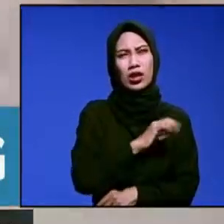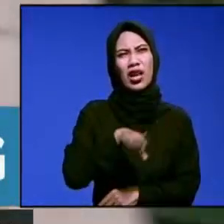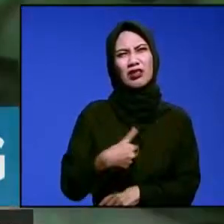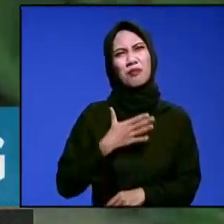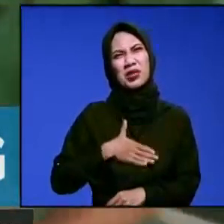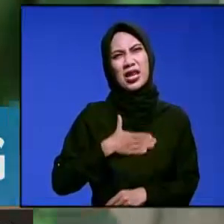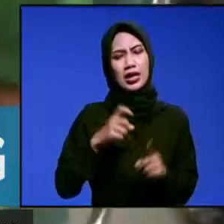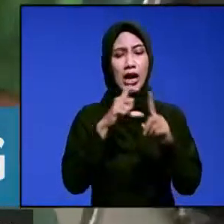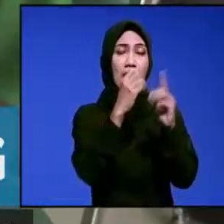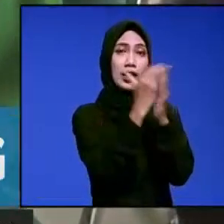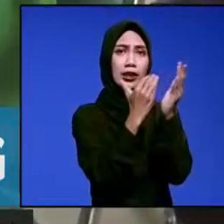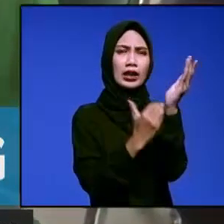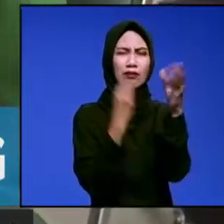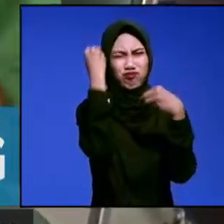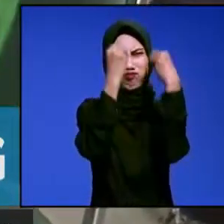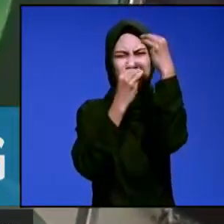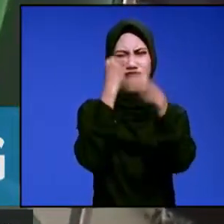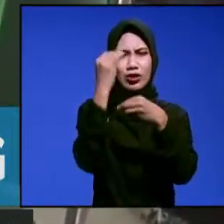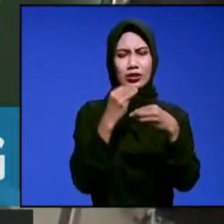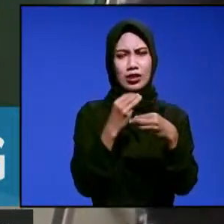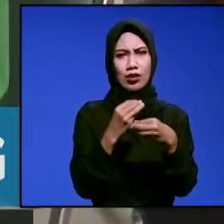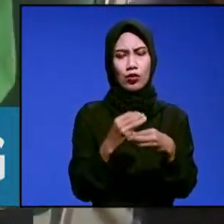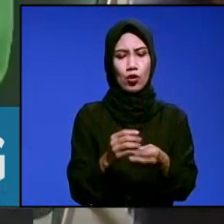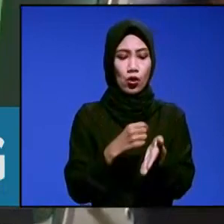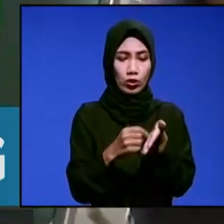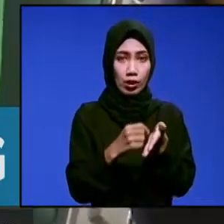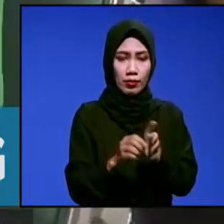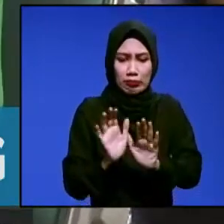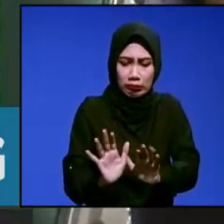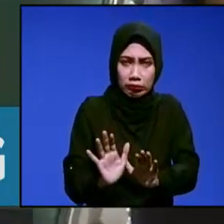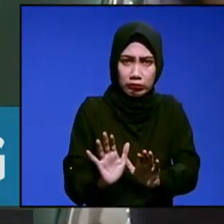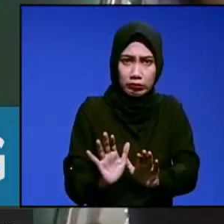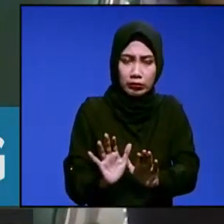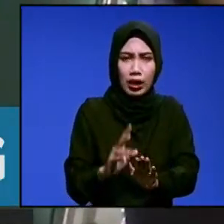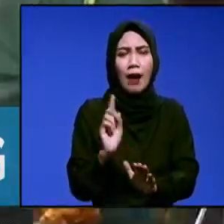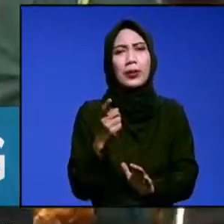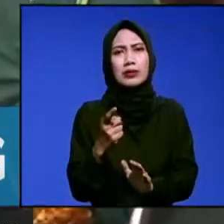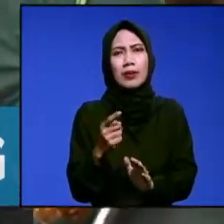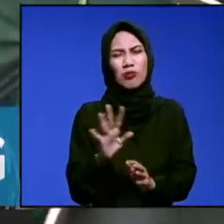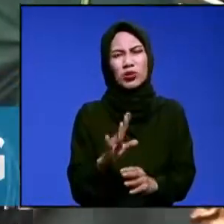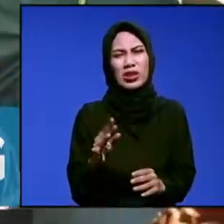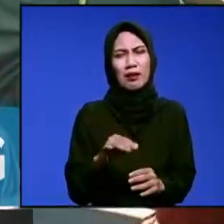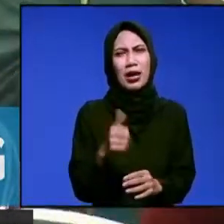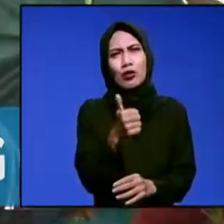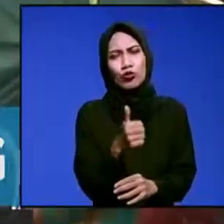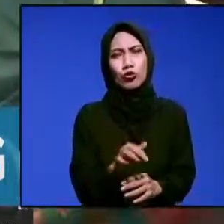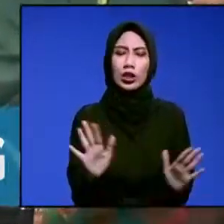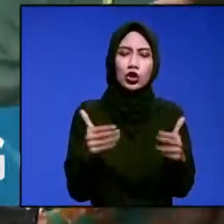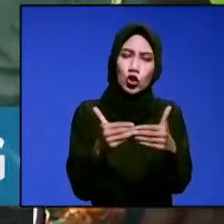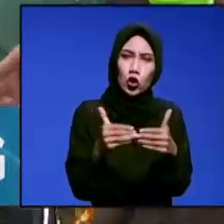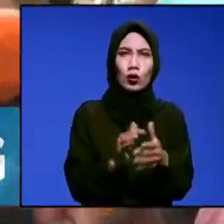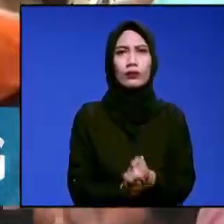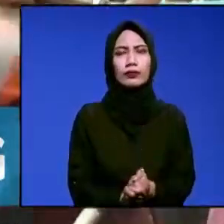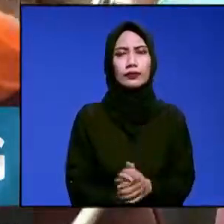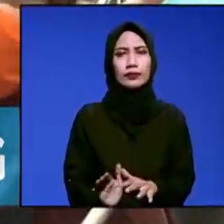Dinas Sosial setempat mengajukan penggantian puluhan nama penerima yang tidak tepat sasaran Zainal Ali Mustofa Situbondo